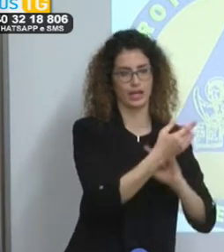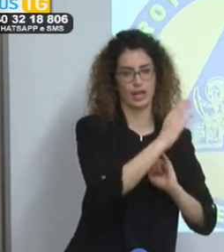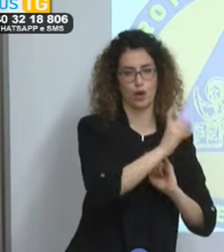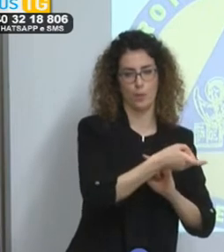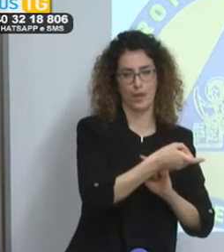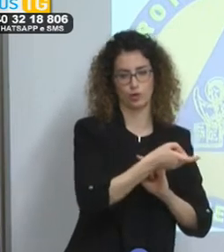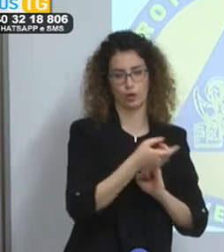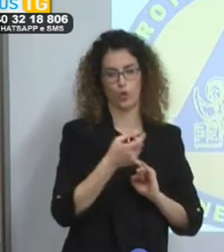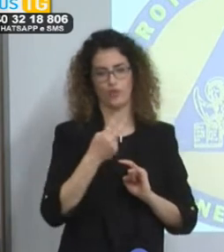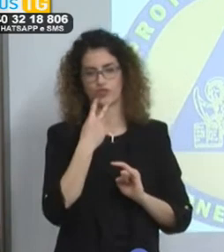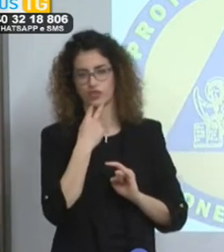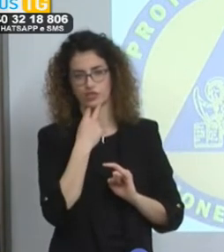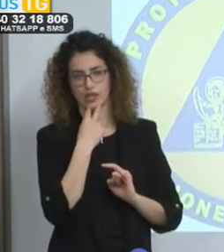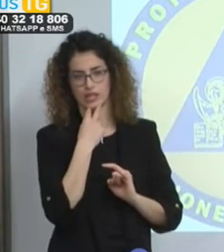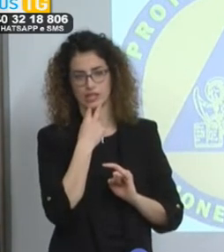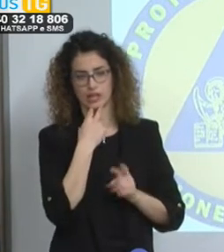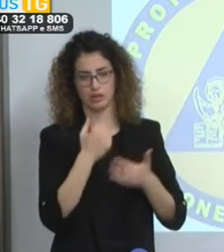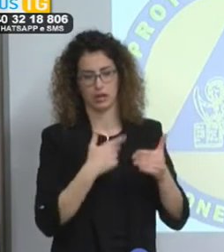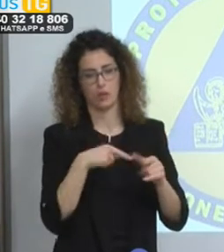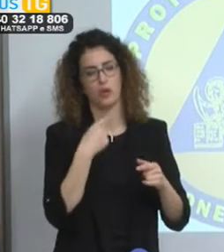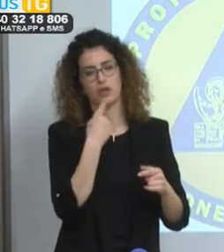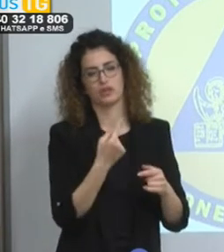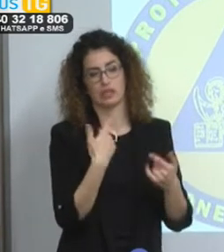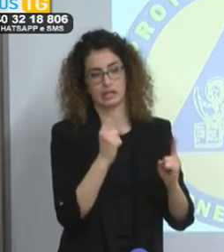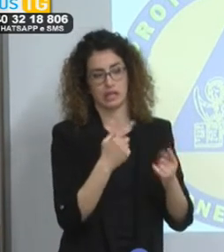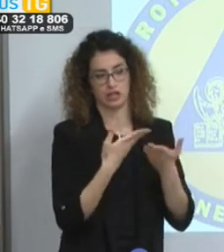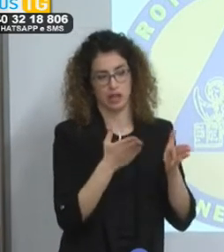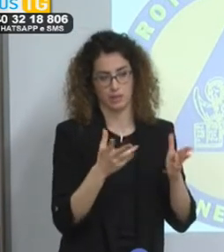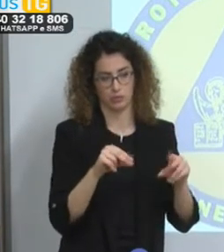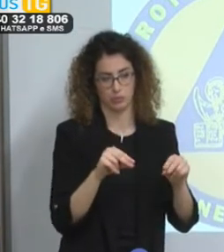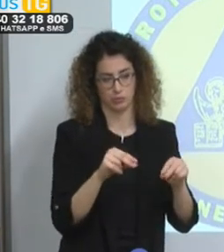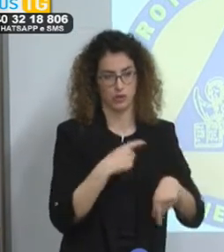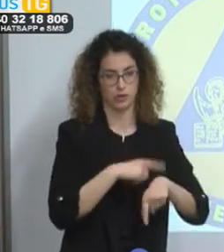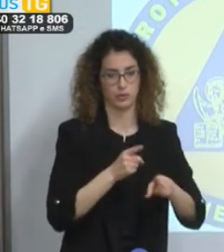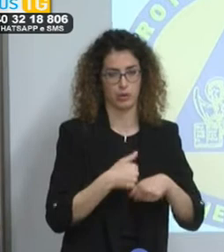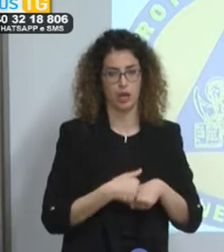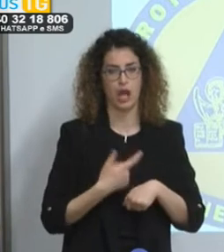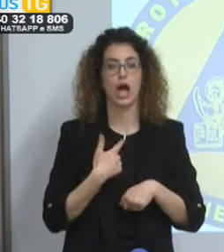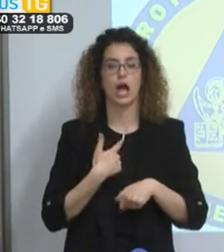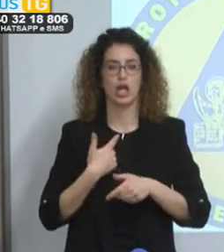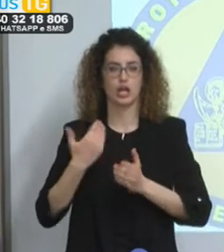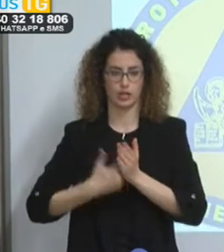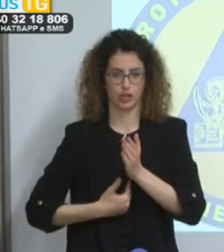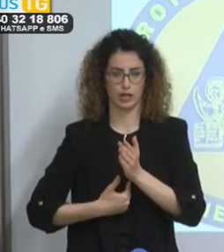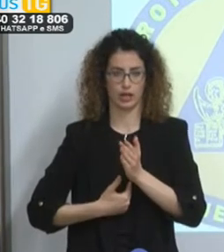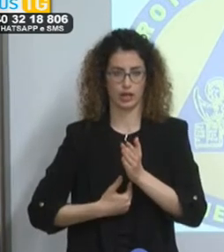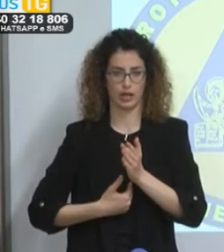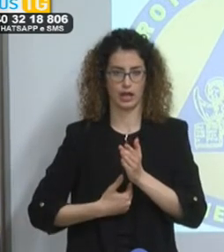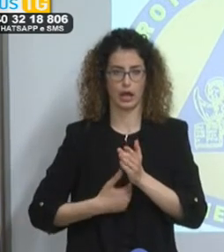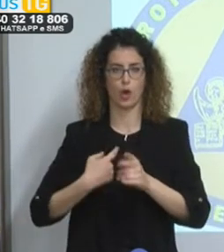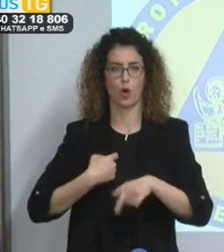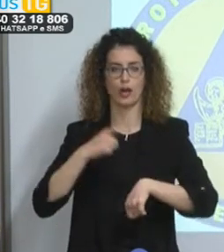avanti per aperture nuove, poi ci dirà se ne sono previste e con quali tempi. Sono previste, però adesso noi non abbiamo